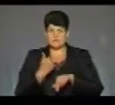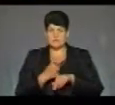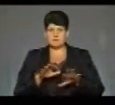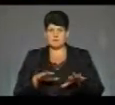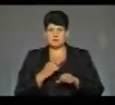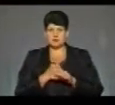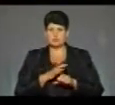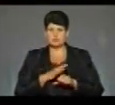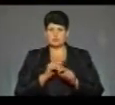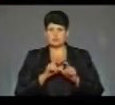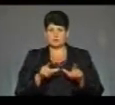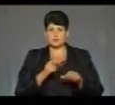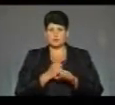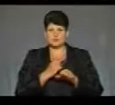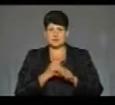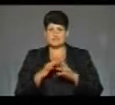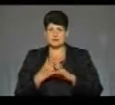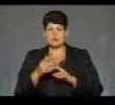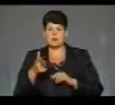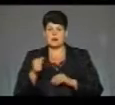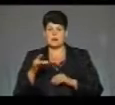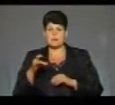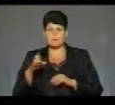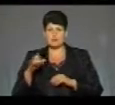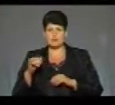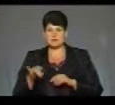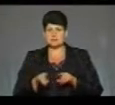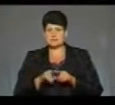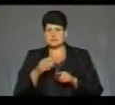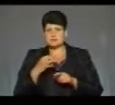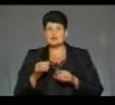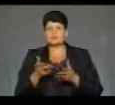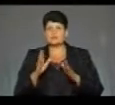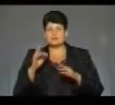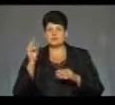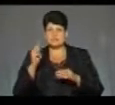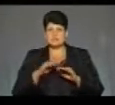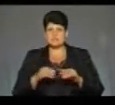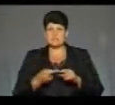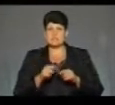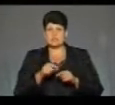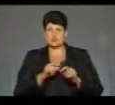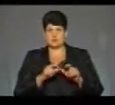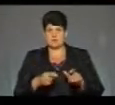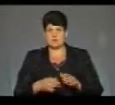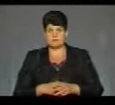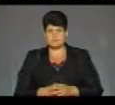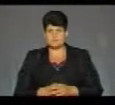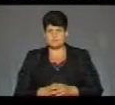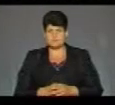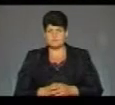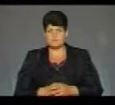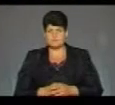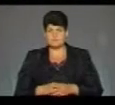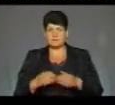роботи була ця школа, працюватимуть в селі Гарбузів. Вона також розповіла, де тепер навчатимуться учні цієї школи. Ми і